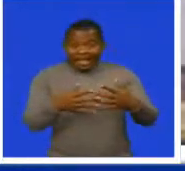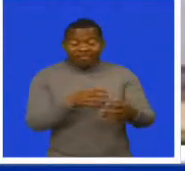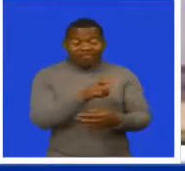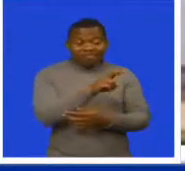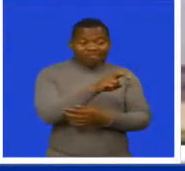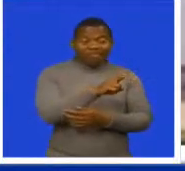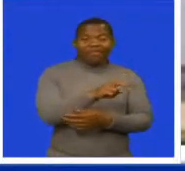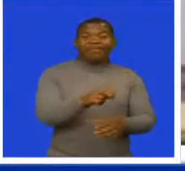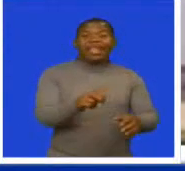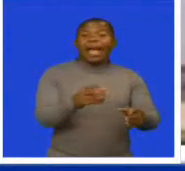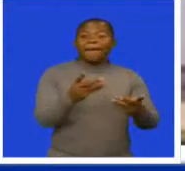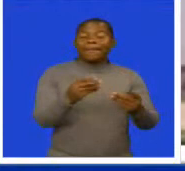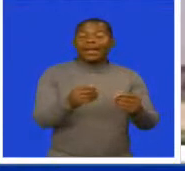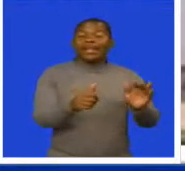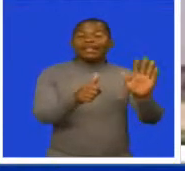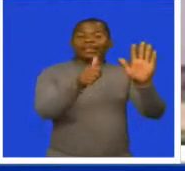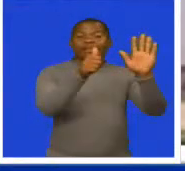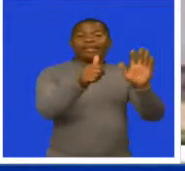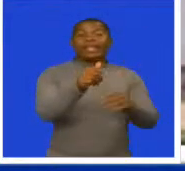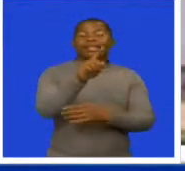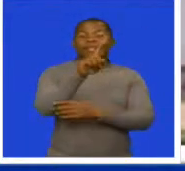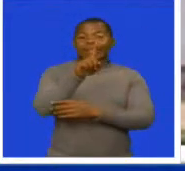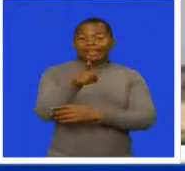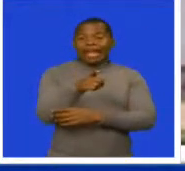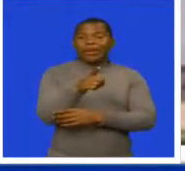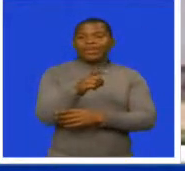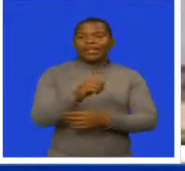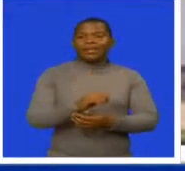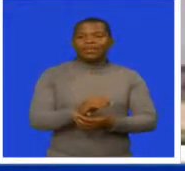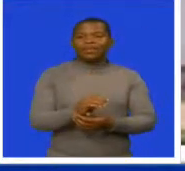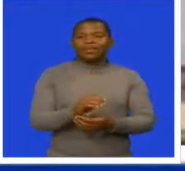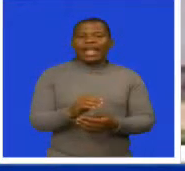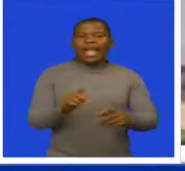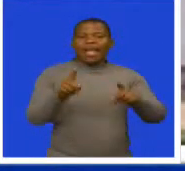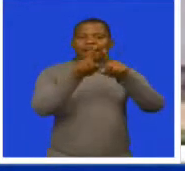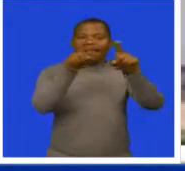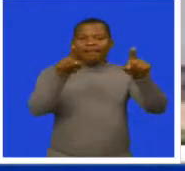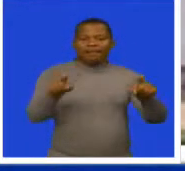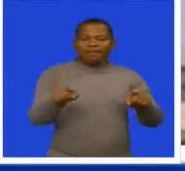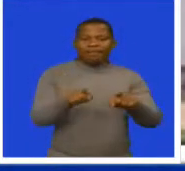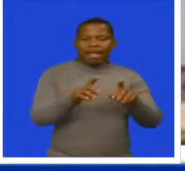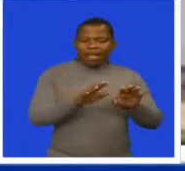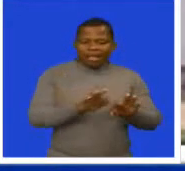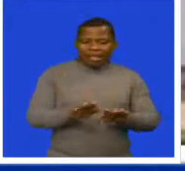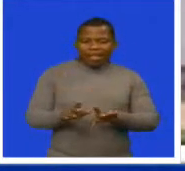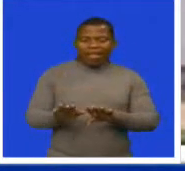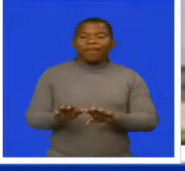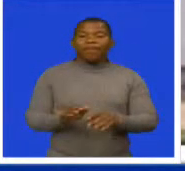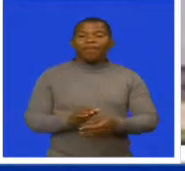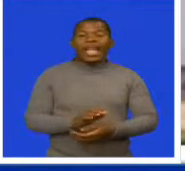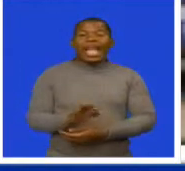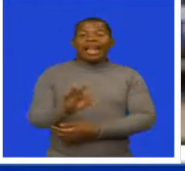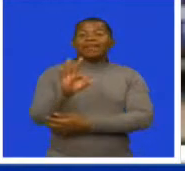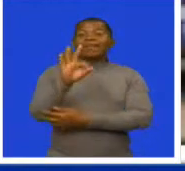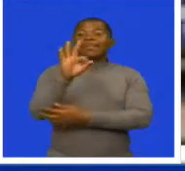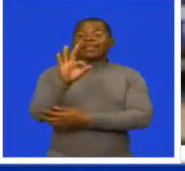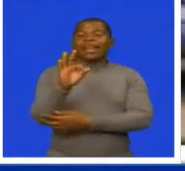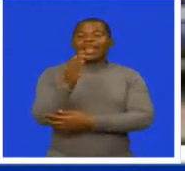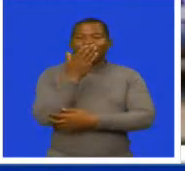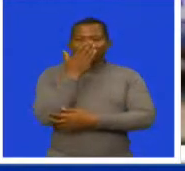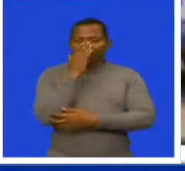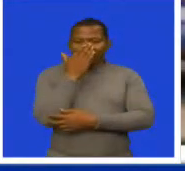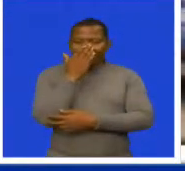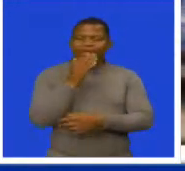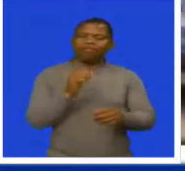6,500 lebe kungcondvomshina. Labasolwa bawavumile lamacala kanti manje nomcebo mabuza